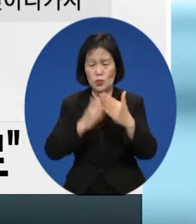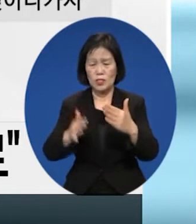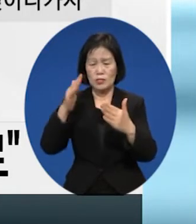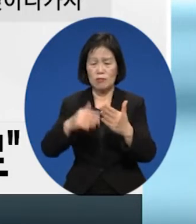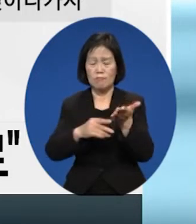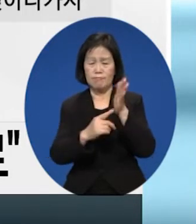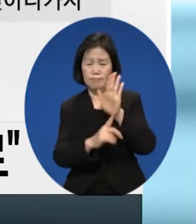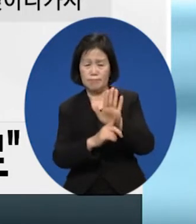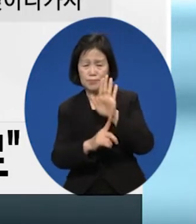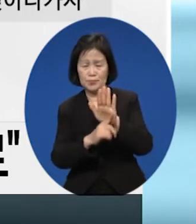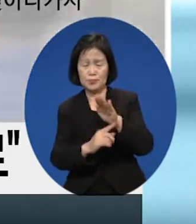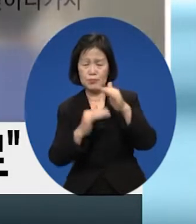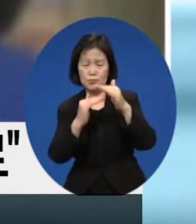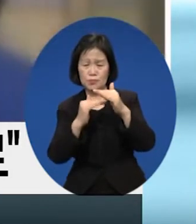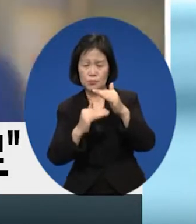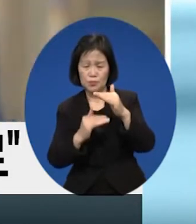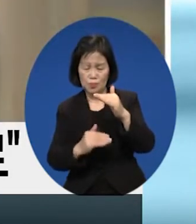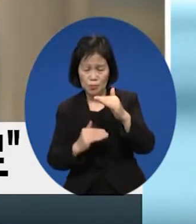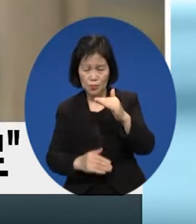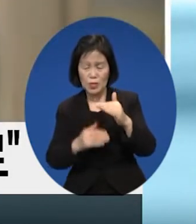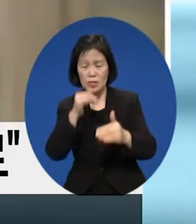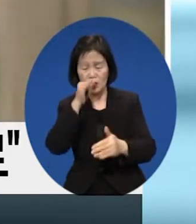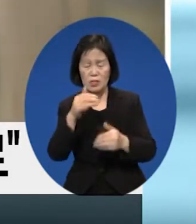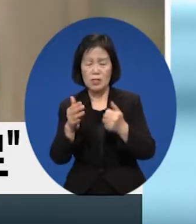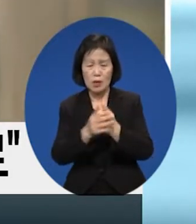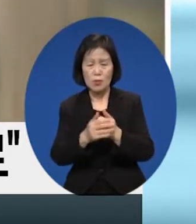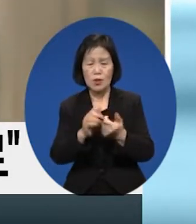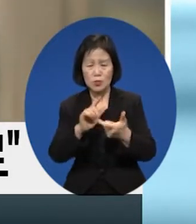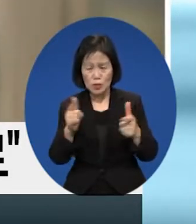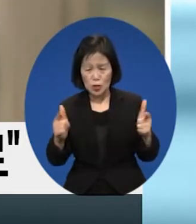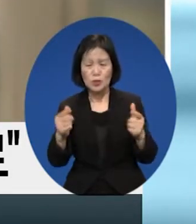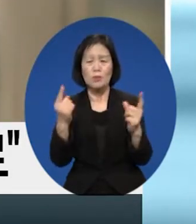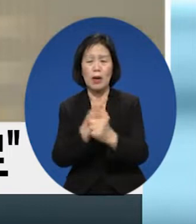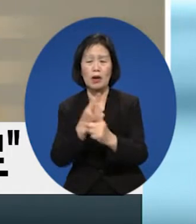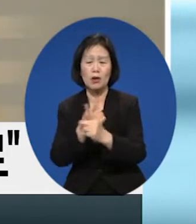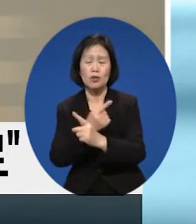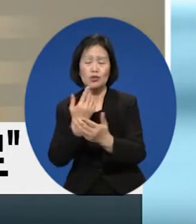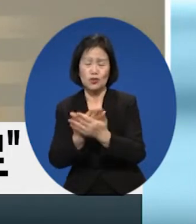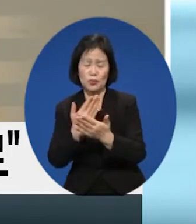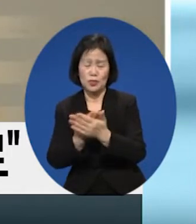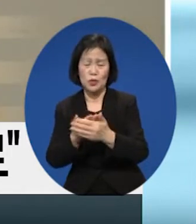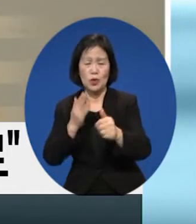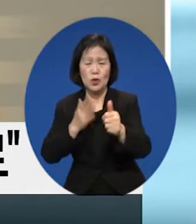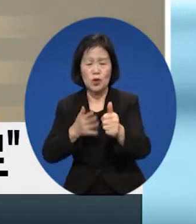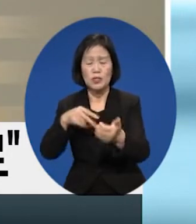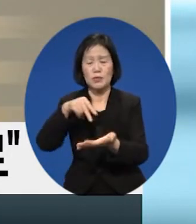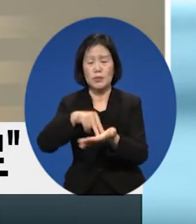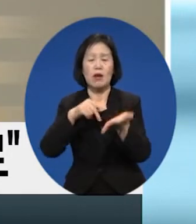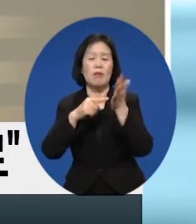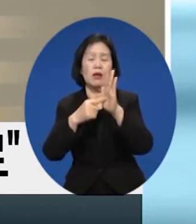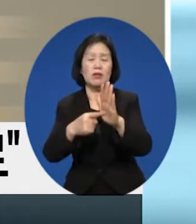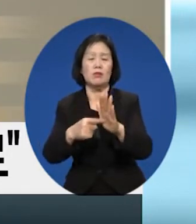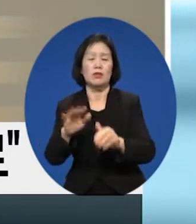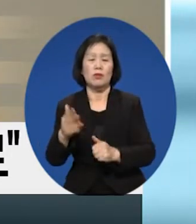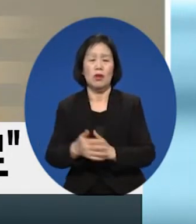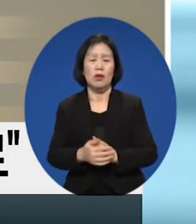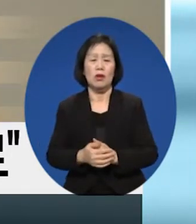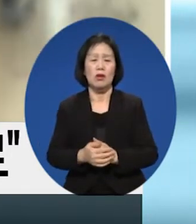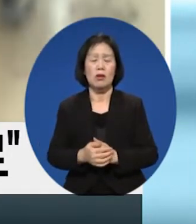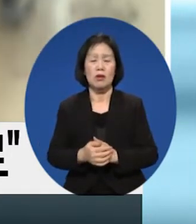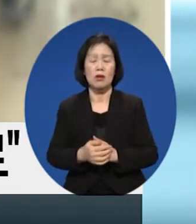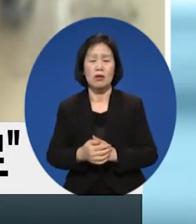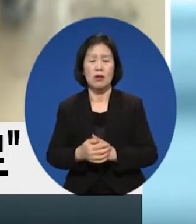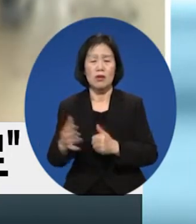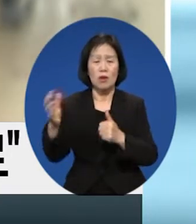통해서 이러이러한 부작용이 있으니 이러이러한 안으로 좀 다시 한번 검토해 달라. 입장을 밝히면 되는 것이지 대국민을 상대로